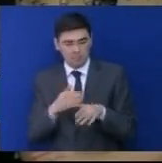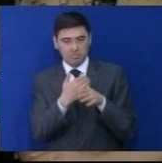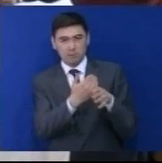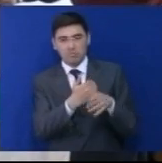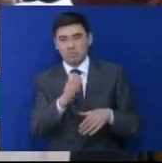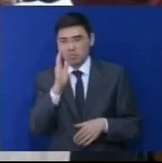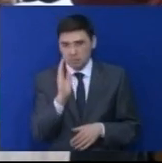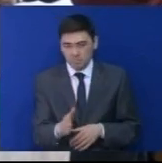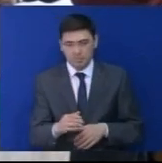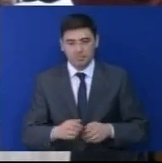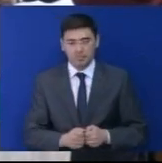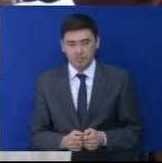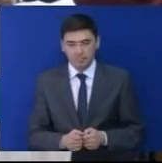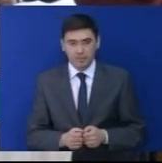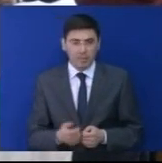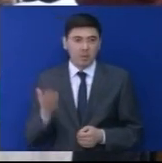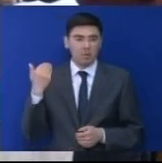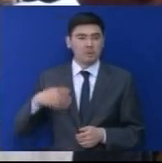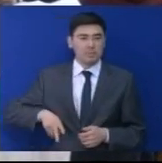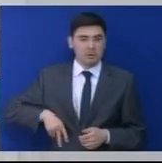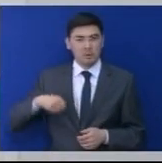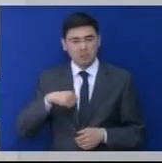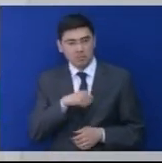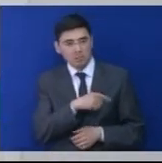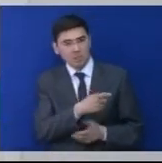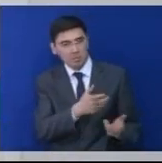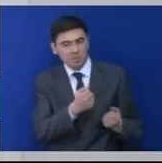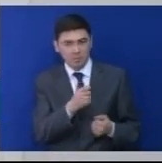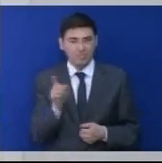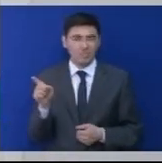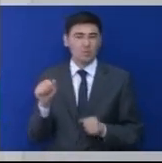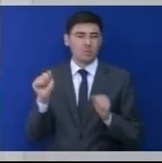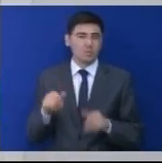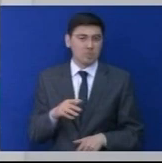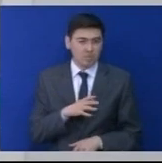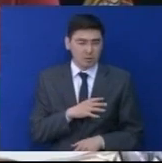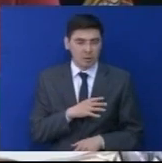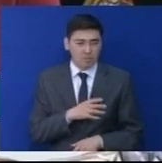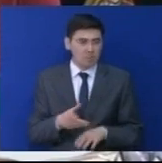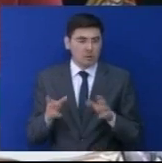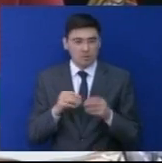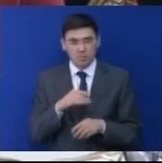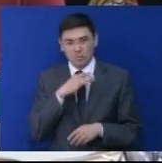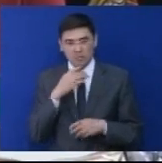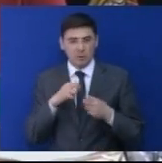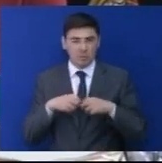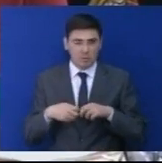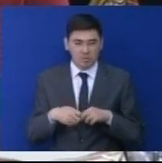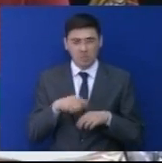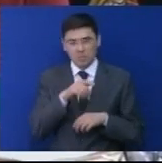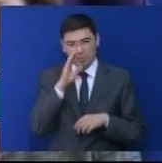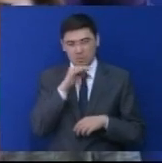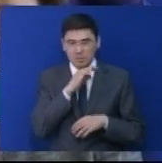могли самостоятельно решать, кого принимать, а кого не принимать в учебное заведение. Это вызывало массу вопросов и критику со